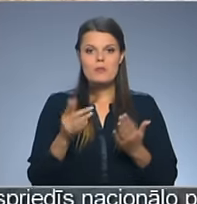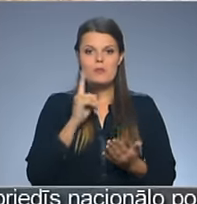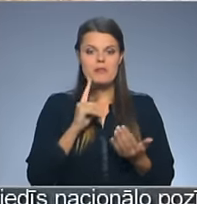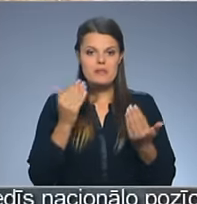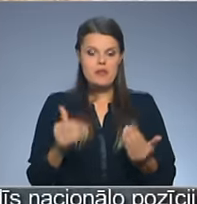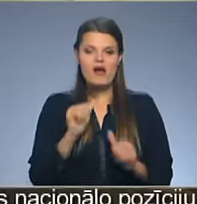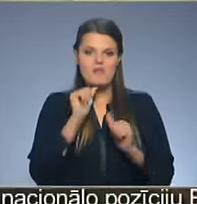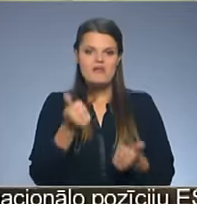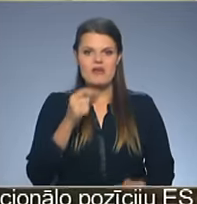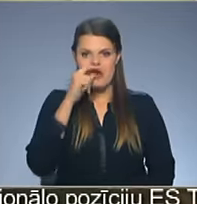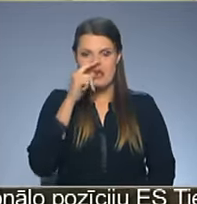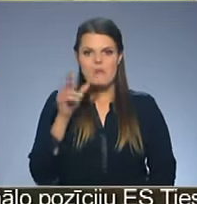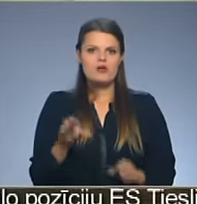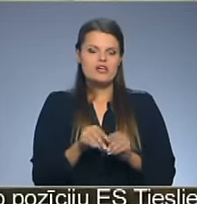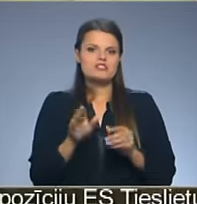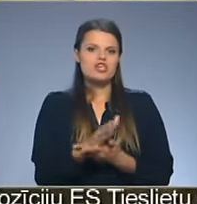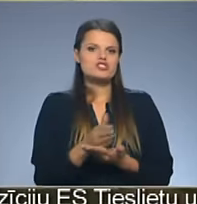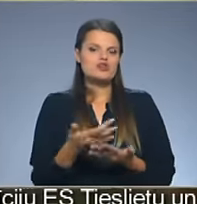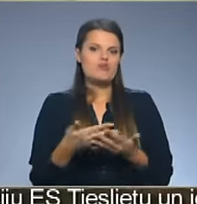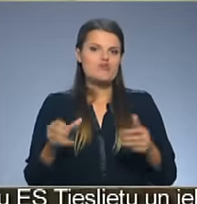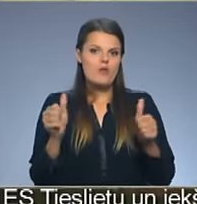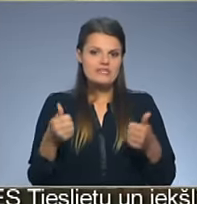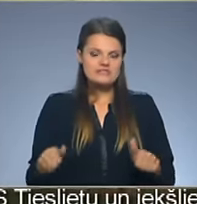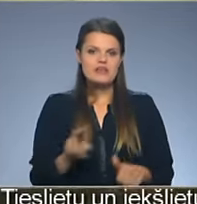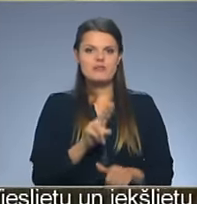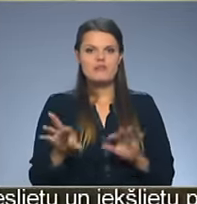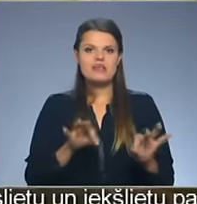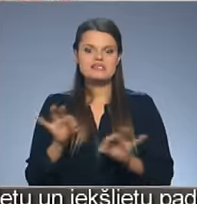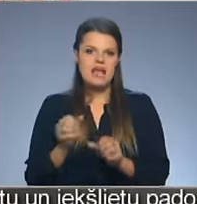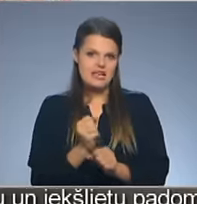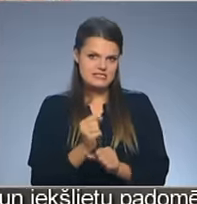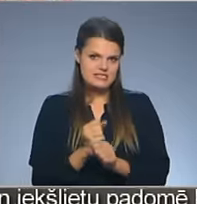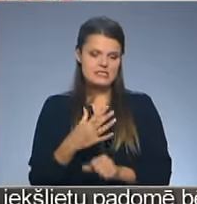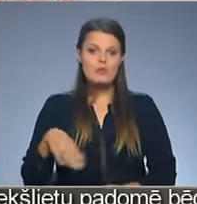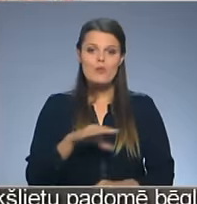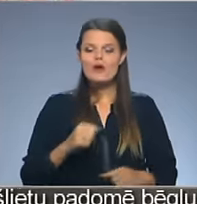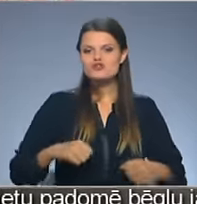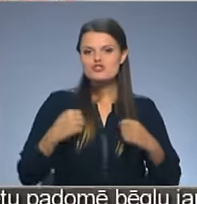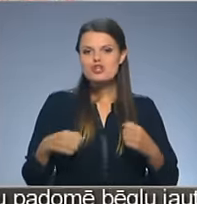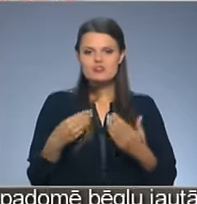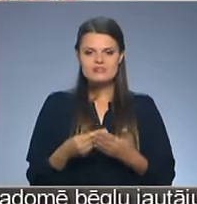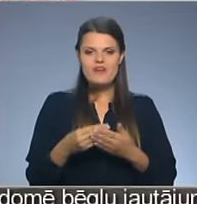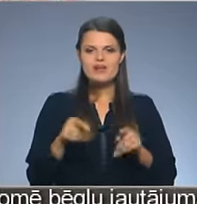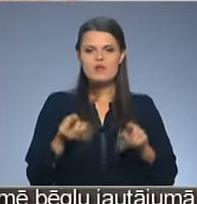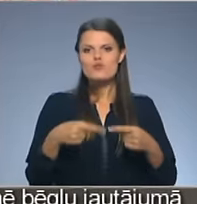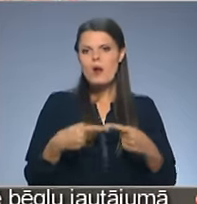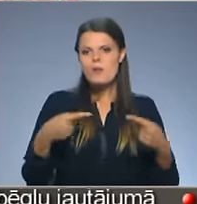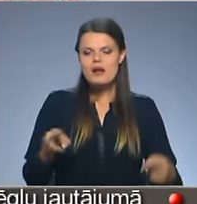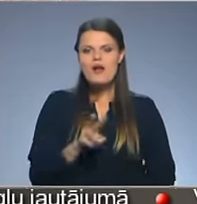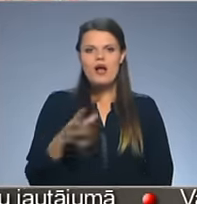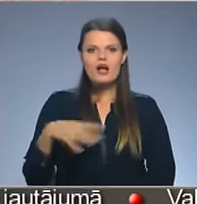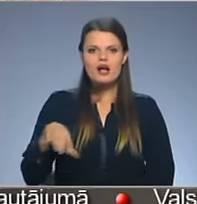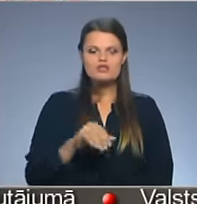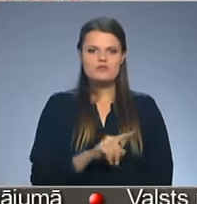nevar lepoties ne ar tādu šķirņu daudzveidību, ne selekcijas darbu. Mēs cenšamies vērtēt to materiālu, kas mums ir